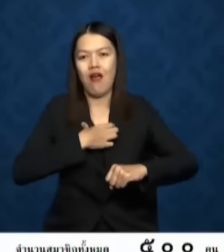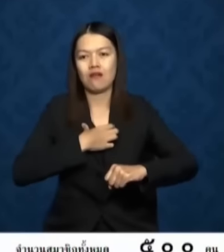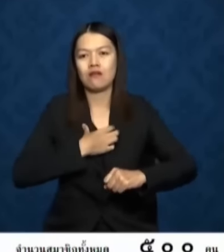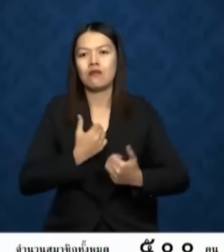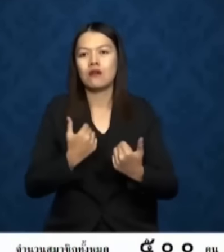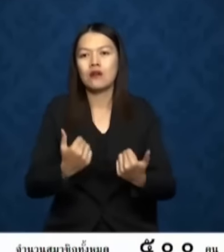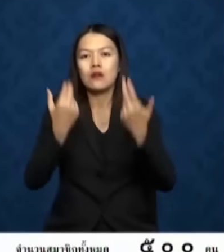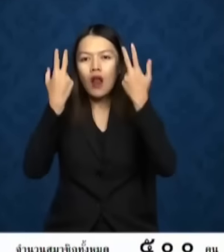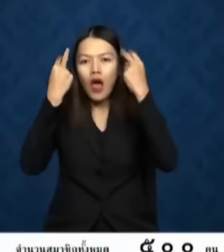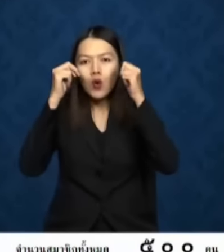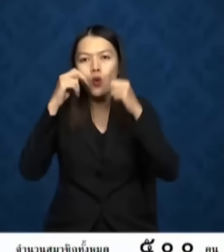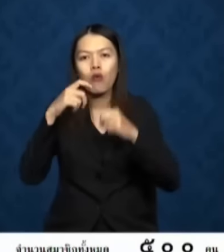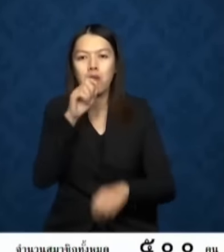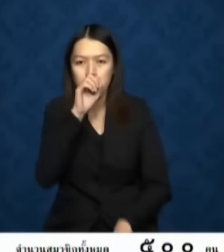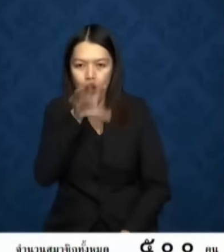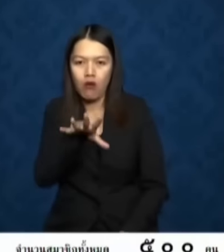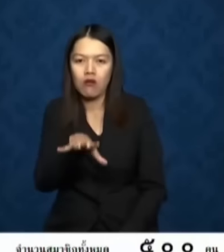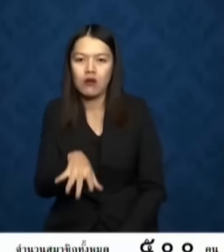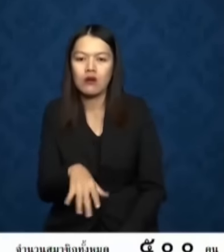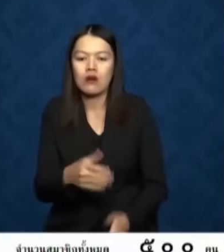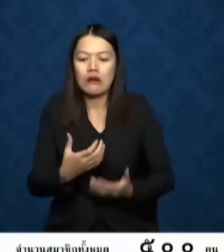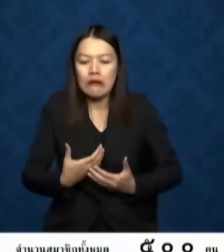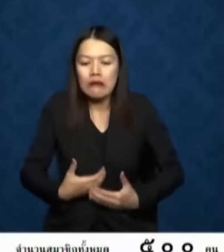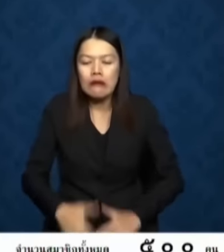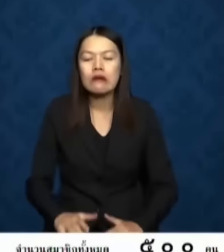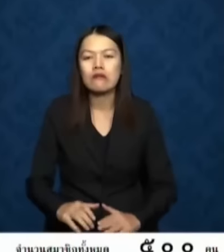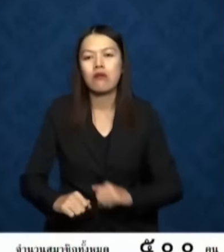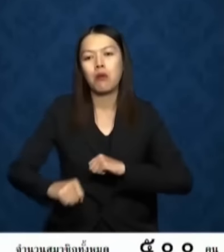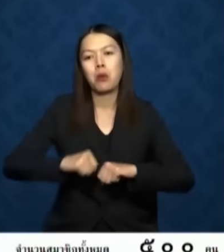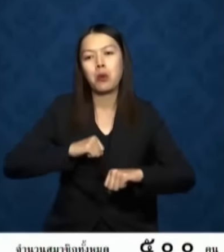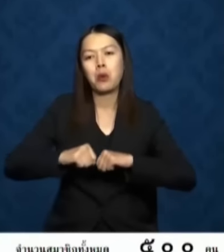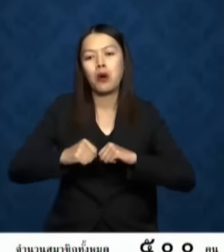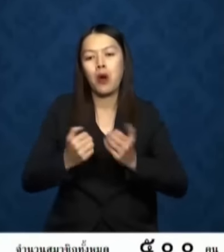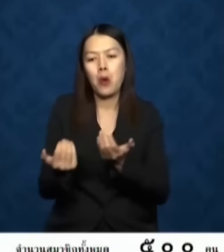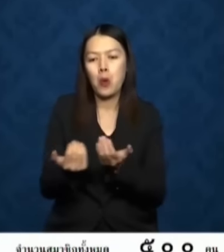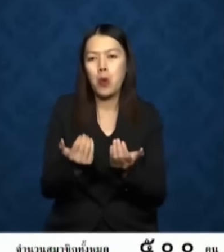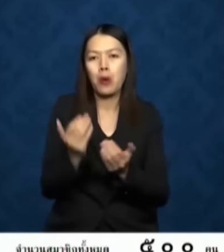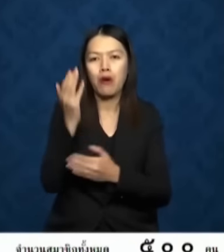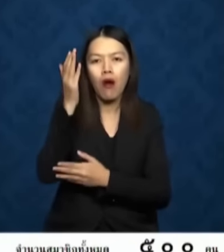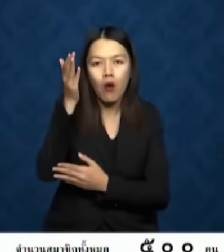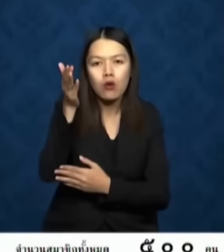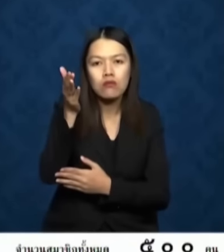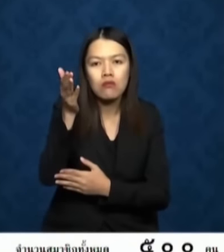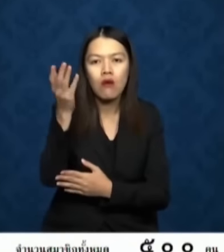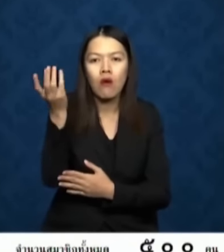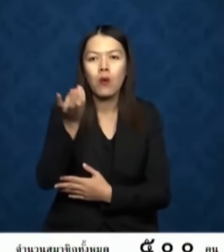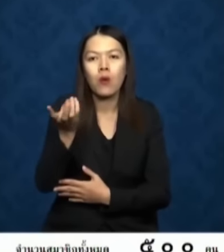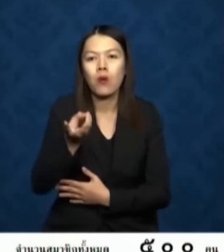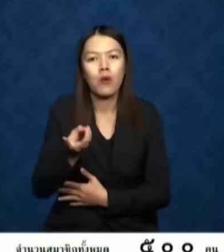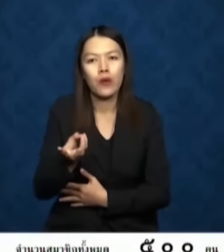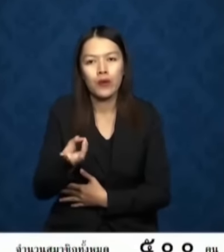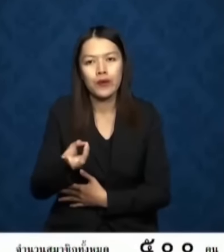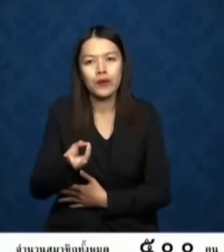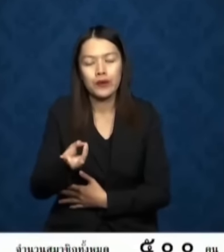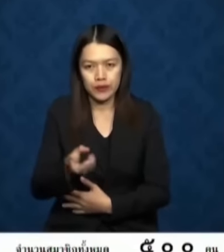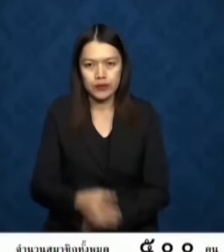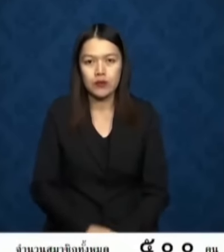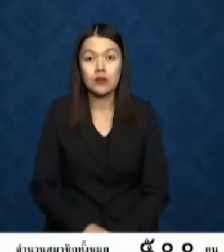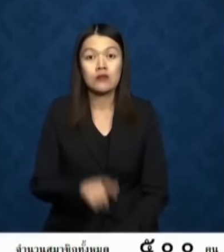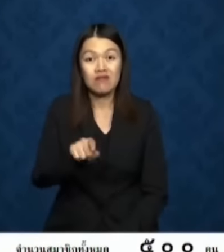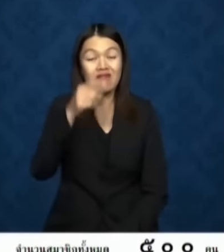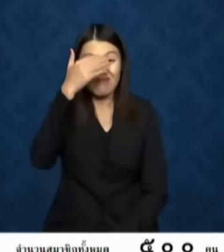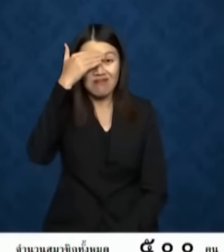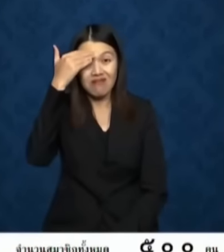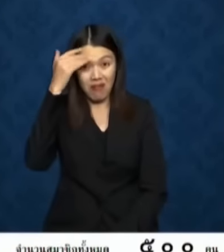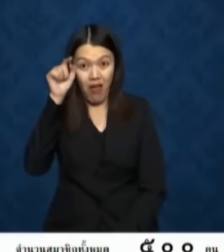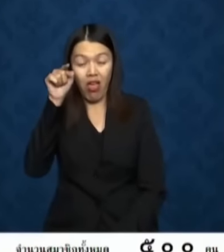ัจจุบันนายกยังบอกเลยนะครับว่าการเกิดของเยาวชนของลูกหลานเราในอนาคตน้อยลงมากๆเราลืมไปหรือเปล่าครับ